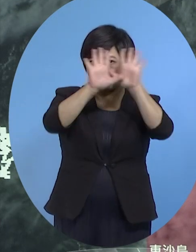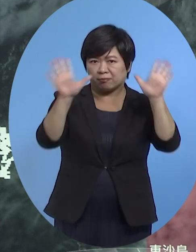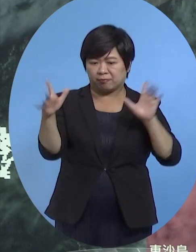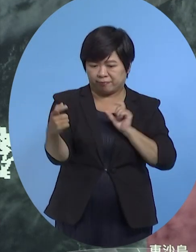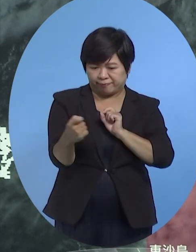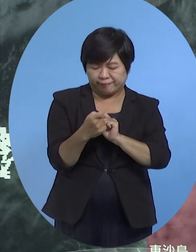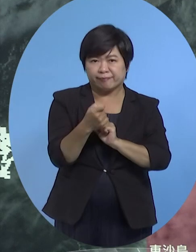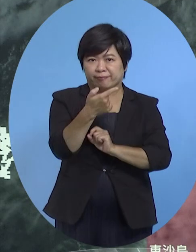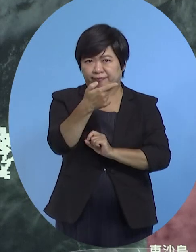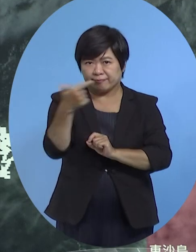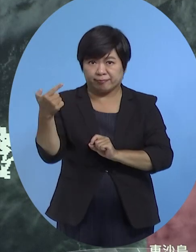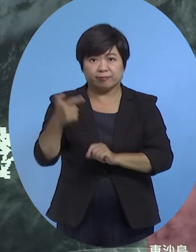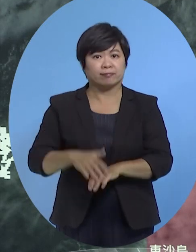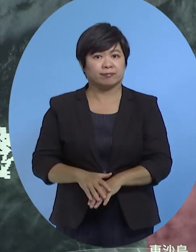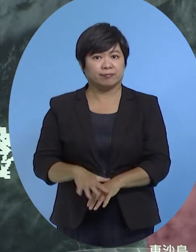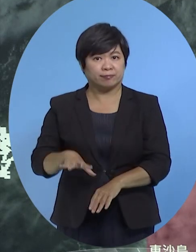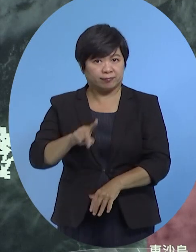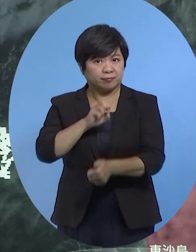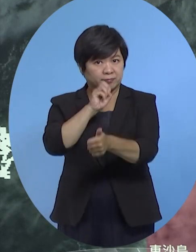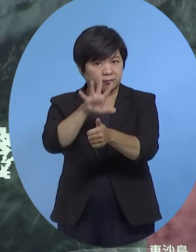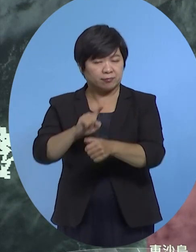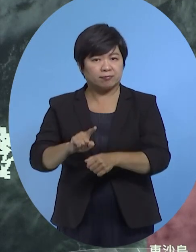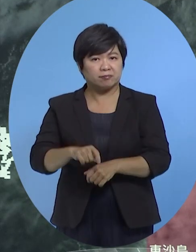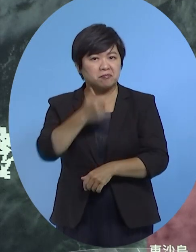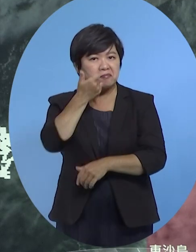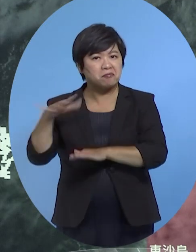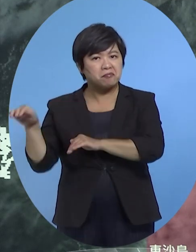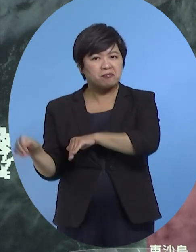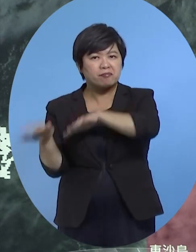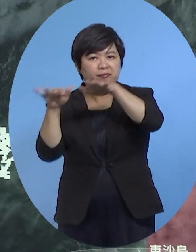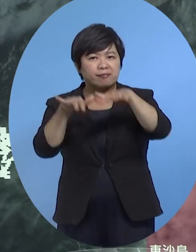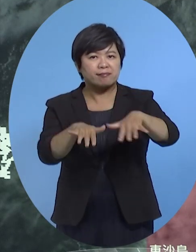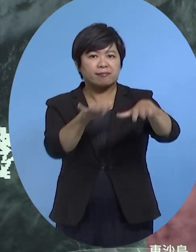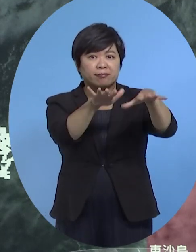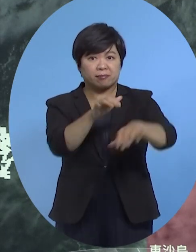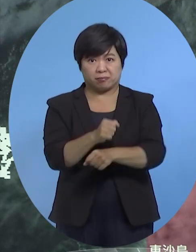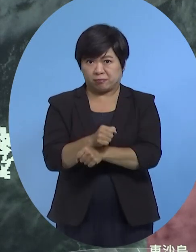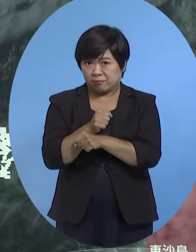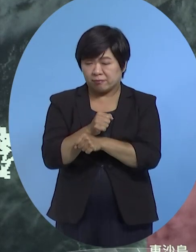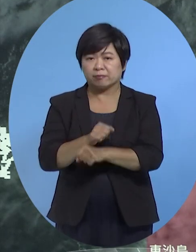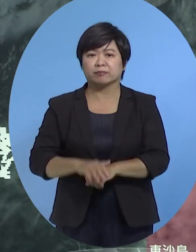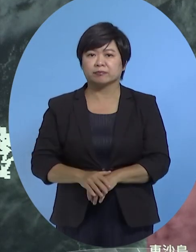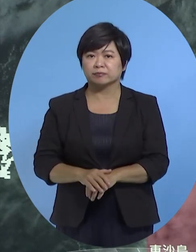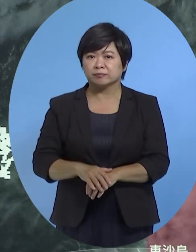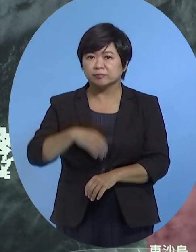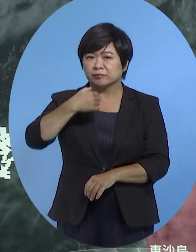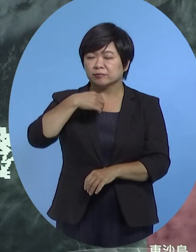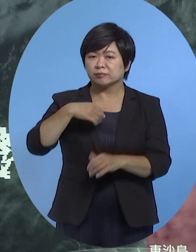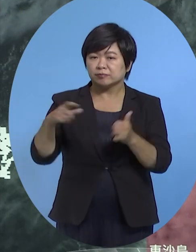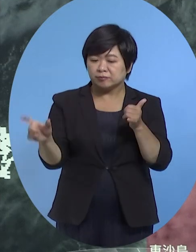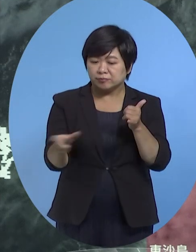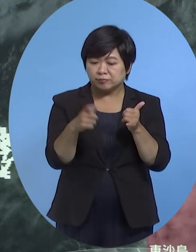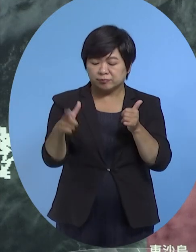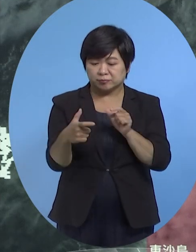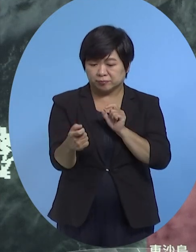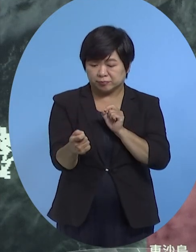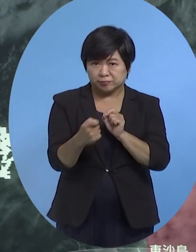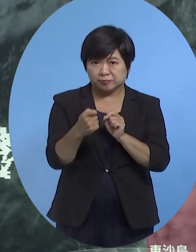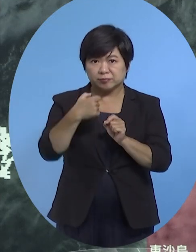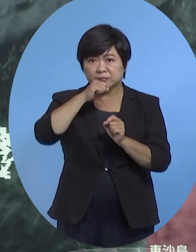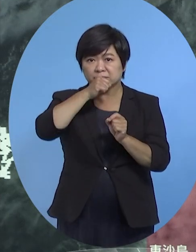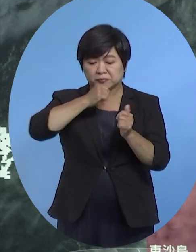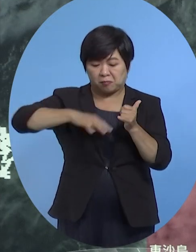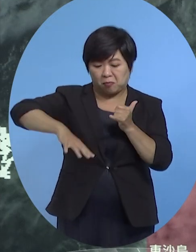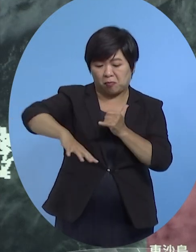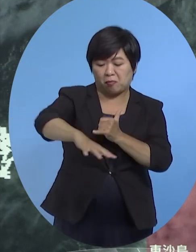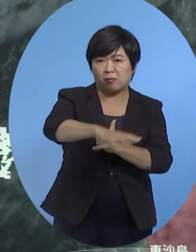时候。首先我们还是先来提醒海面风浪的状况。我们预估在台风逐渐接近之后，台湾各个